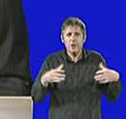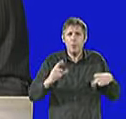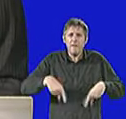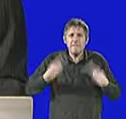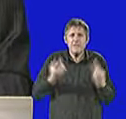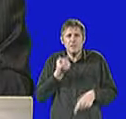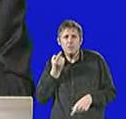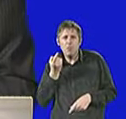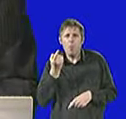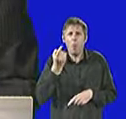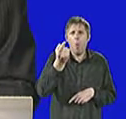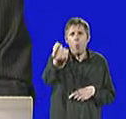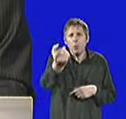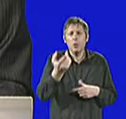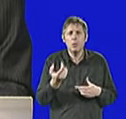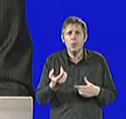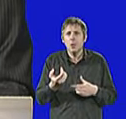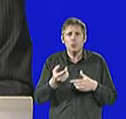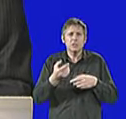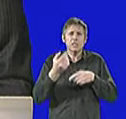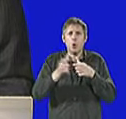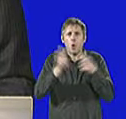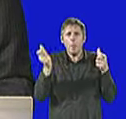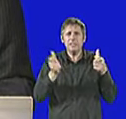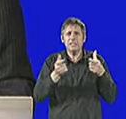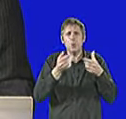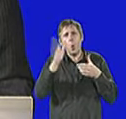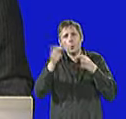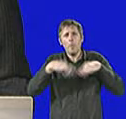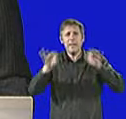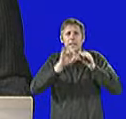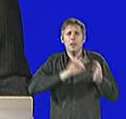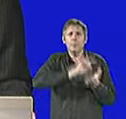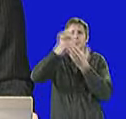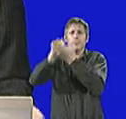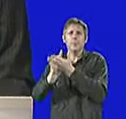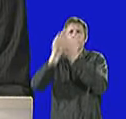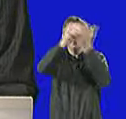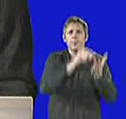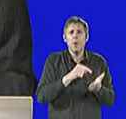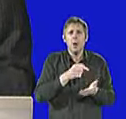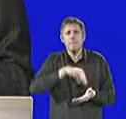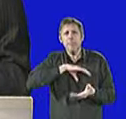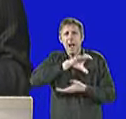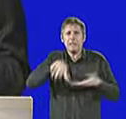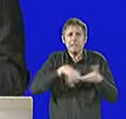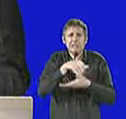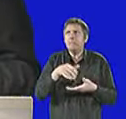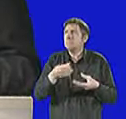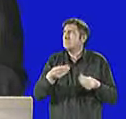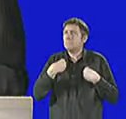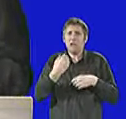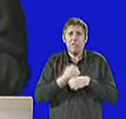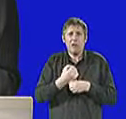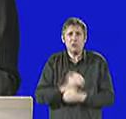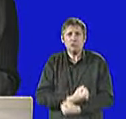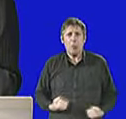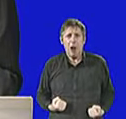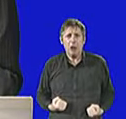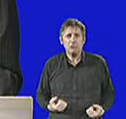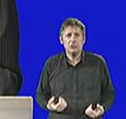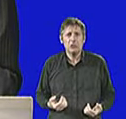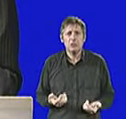vie, à cause des délocalisations, à cause de la crise, quand ceux qui travaillent doivent porter la charge de plus en plus